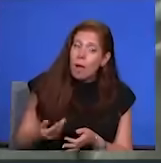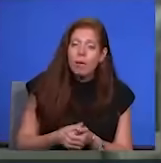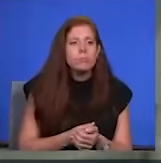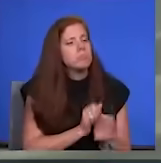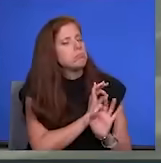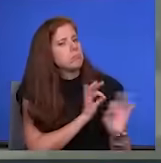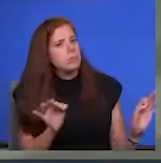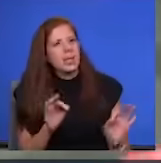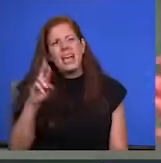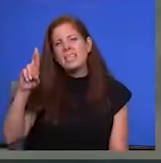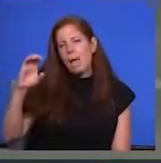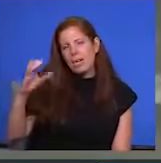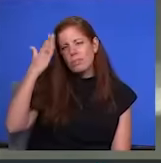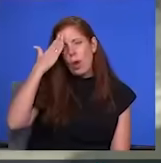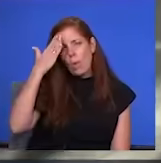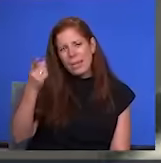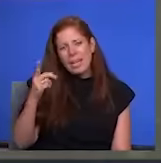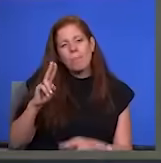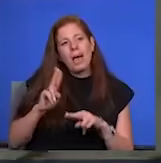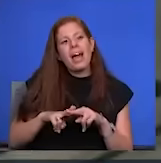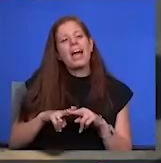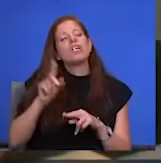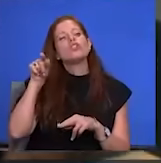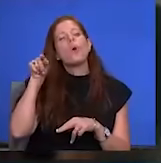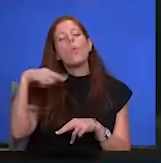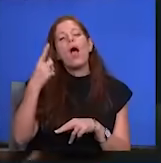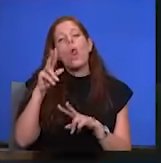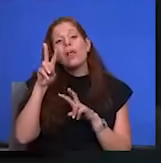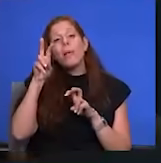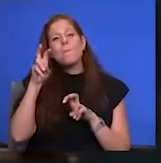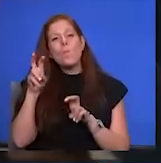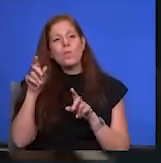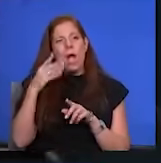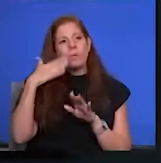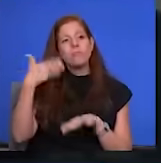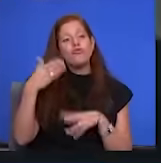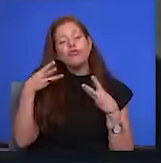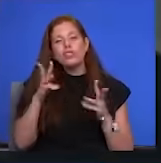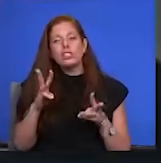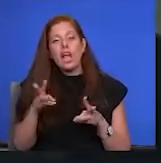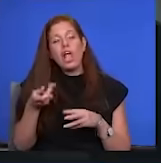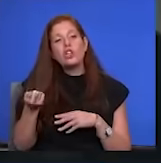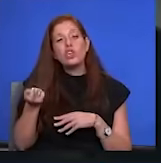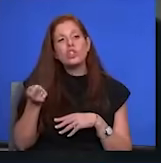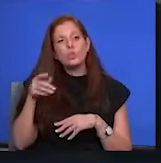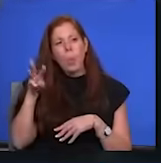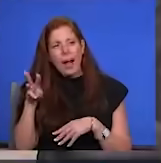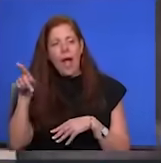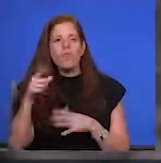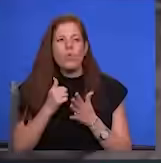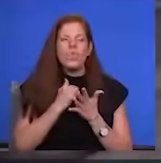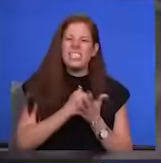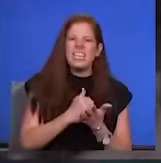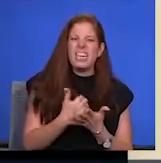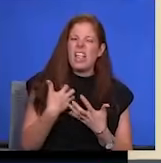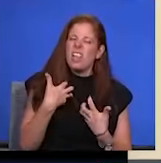את רם כספי אנחנו מכירים אחרי שטבע את המונח שיטת השקשוקה וייצג את הטייקונים המפורסמים במדינה.